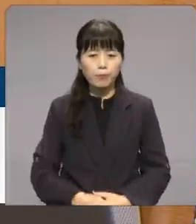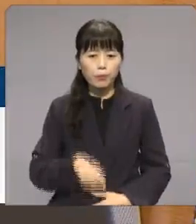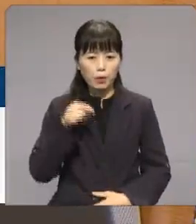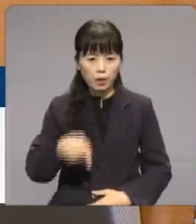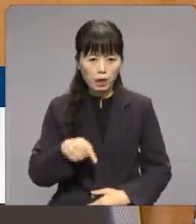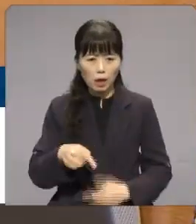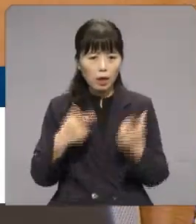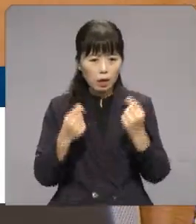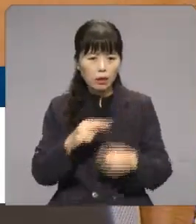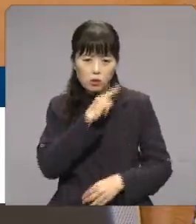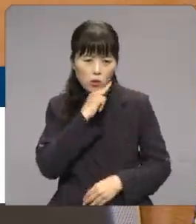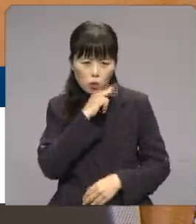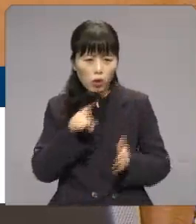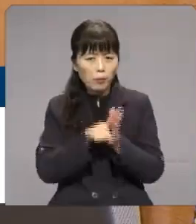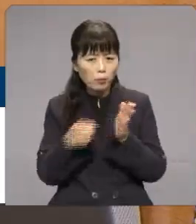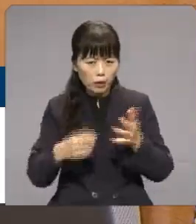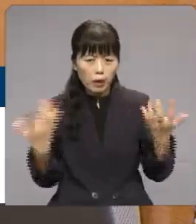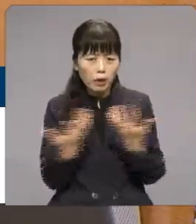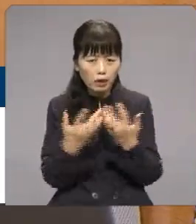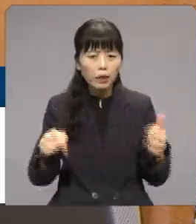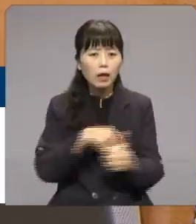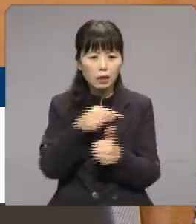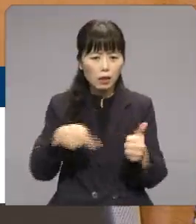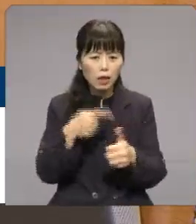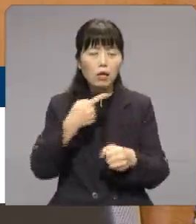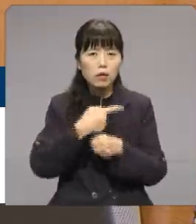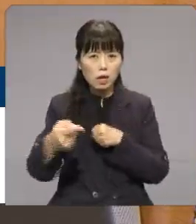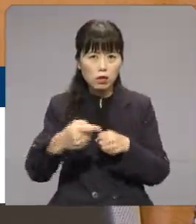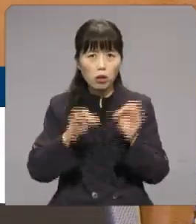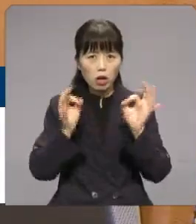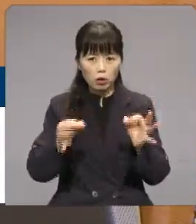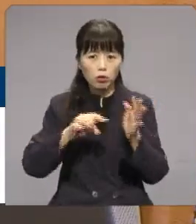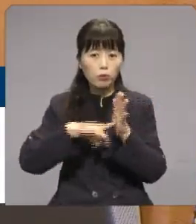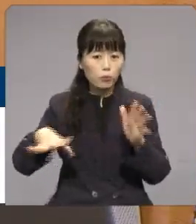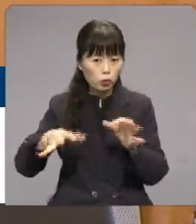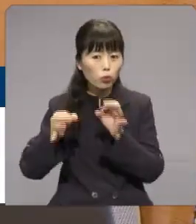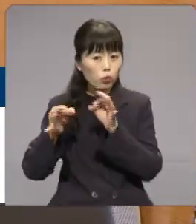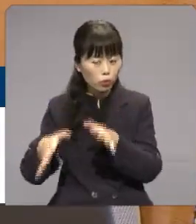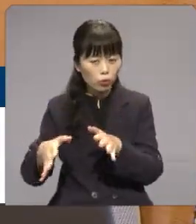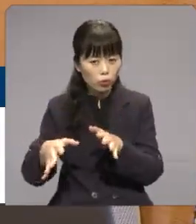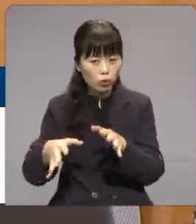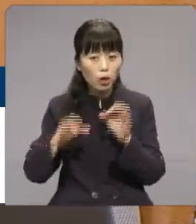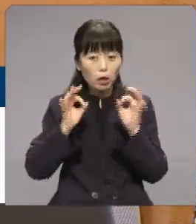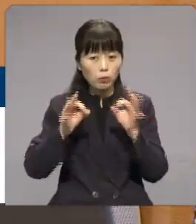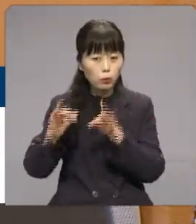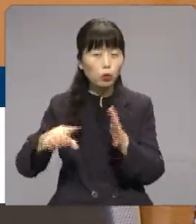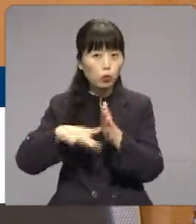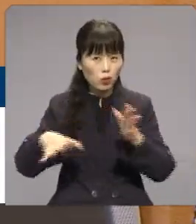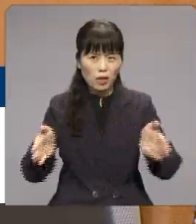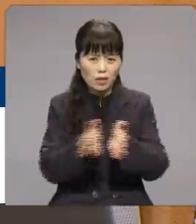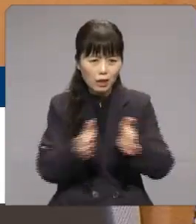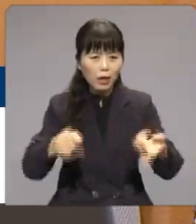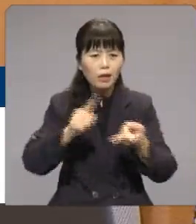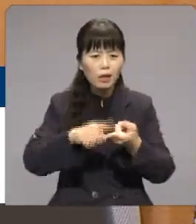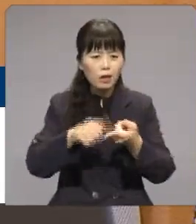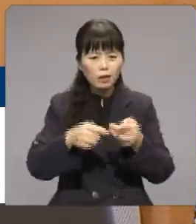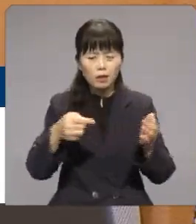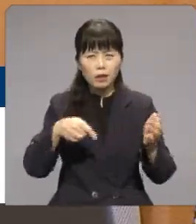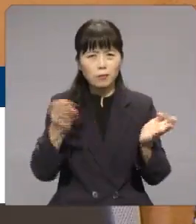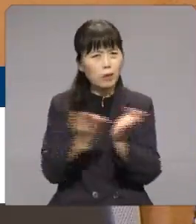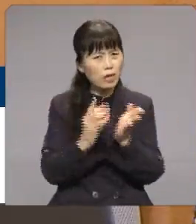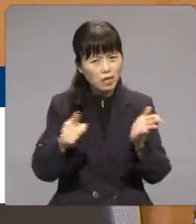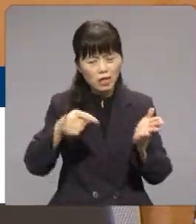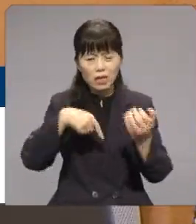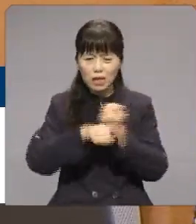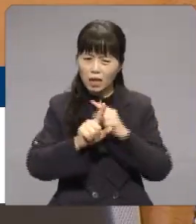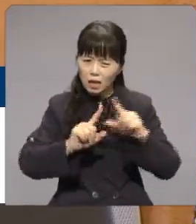같은 우혹과 불신이 가득한 상황에서 내년에 금투세를 시행하는 것은